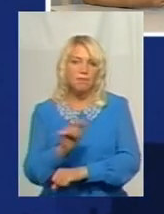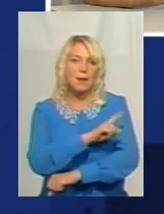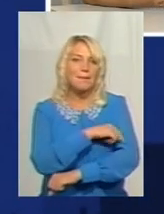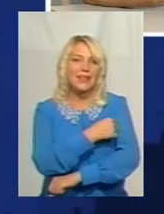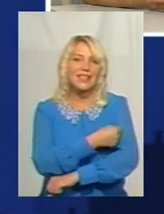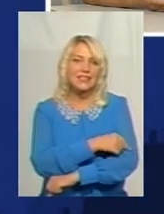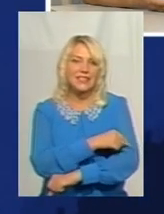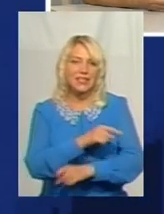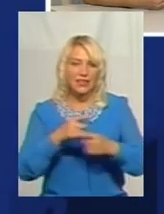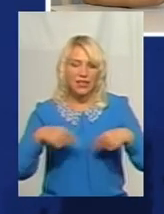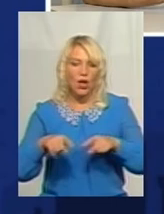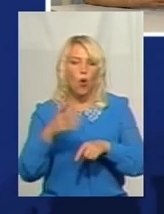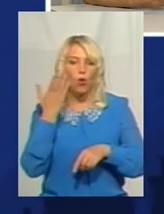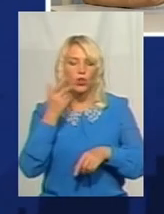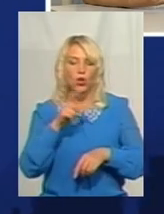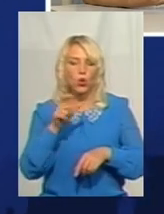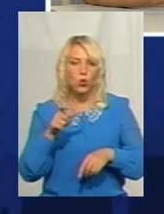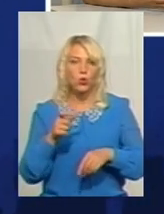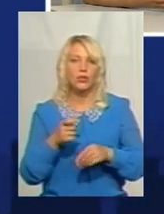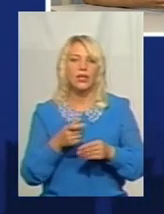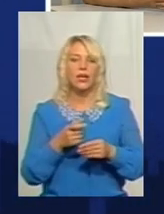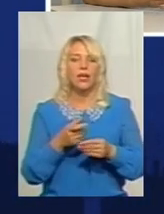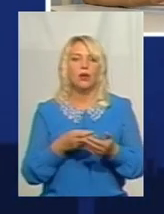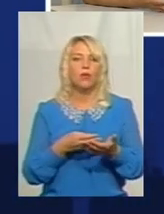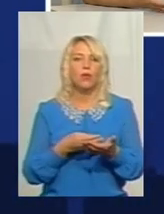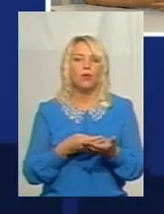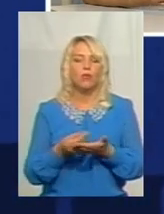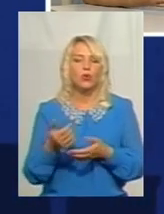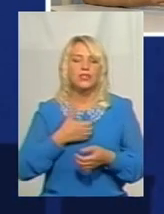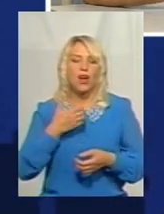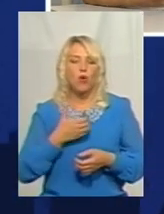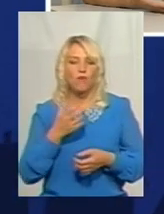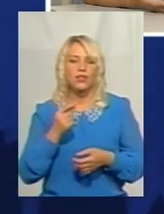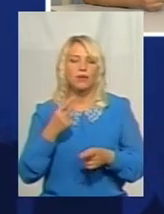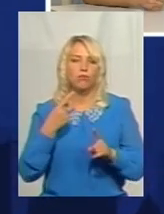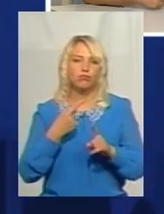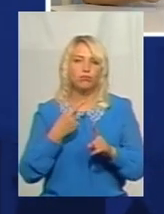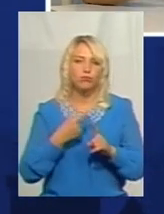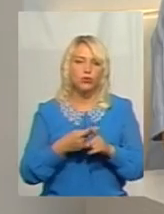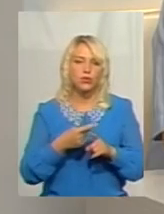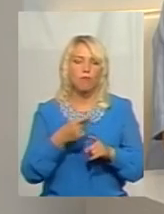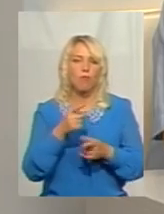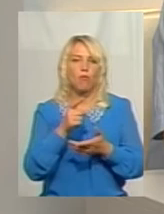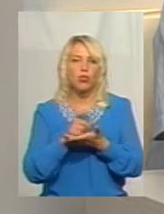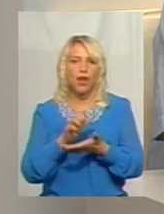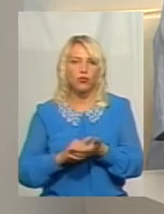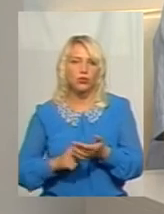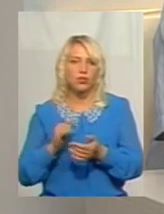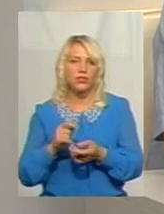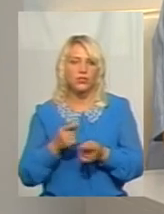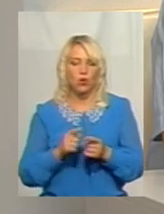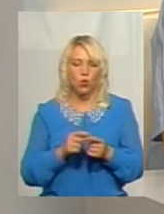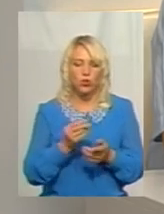люди вносять страхові внески таким чином, ніби як оплатою податку на додану вартість, і ці кошти переспрямовуються на